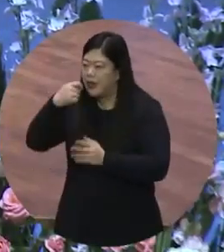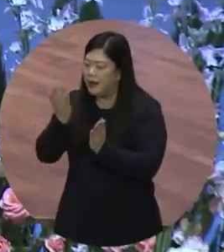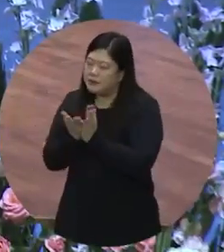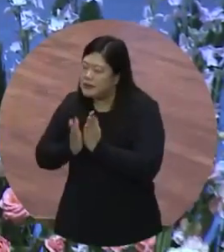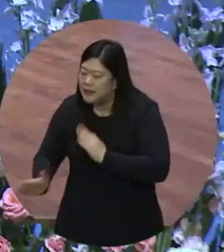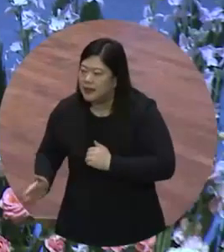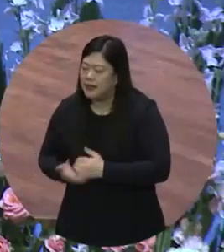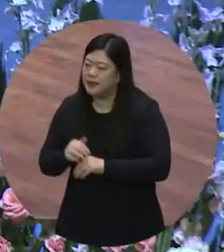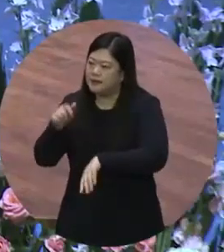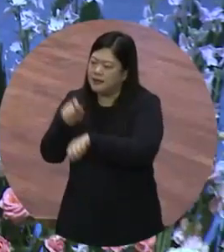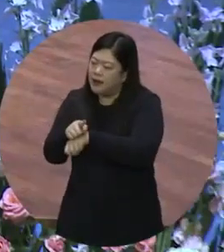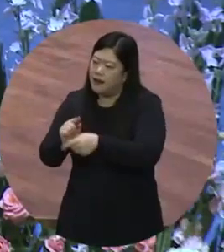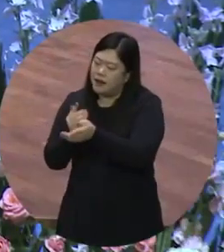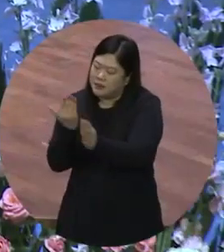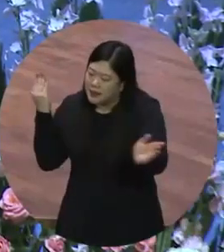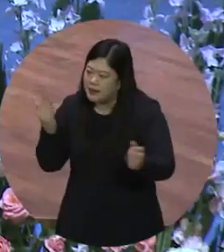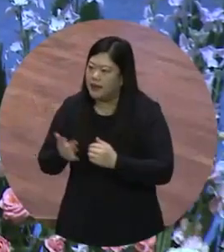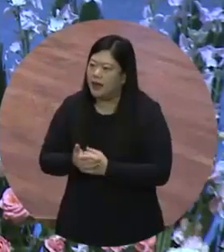잘 살아요.